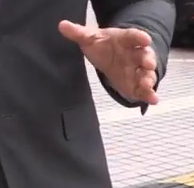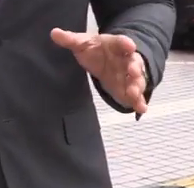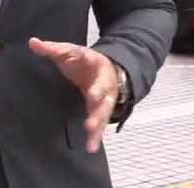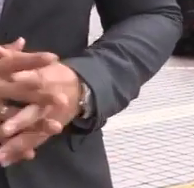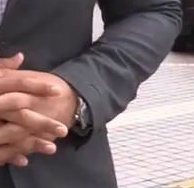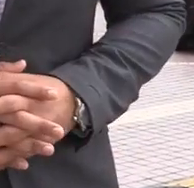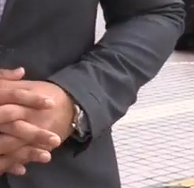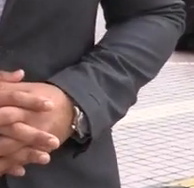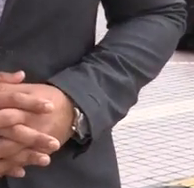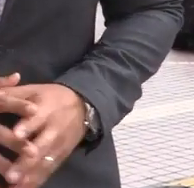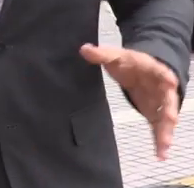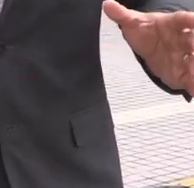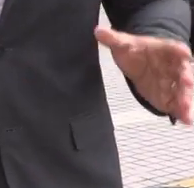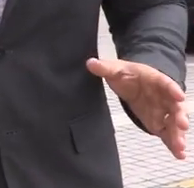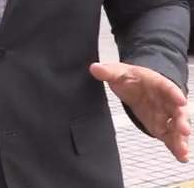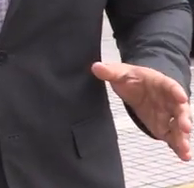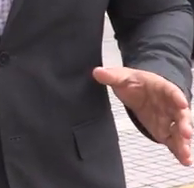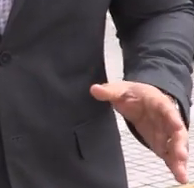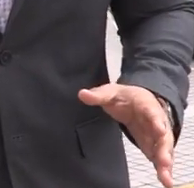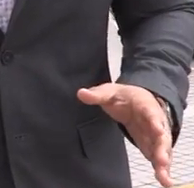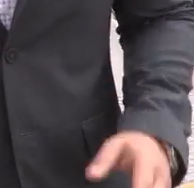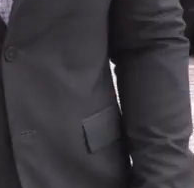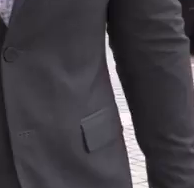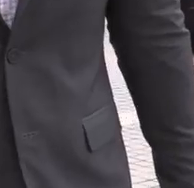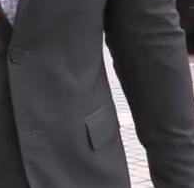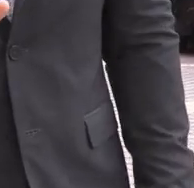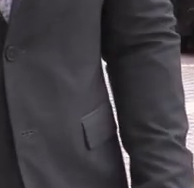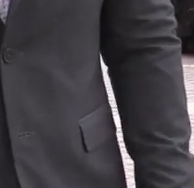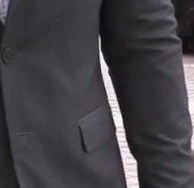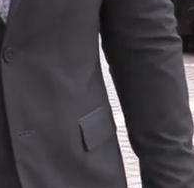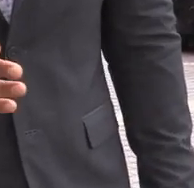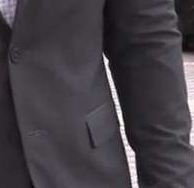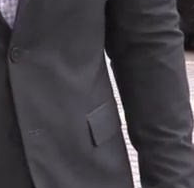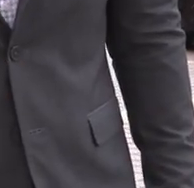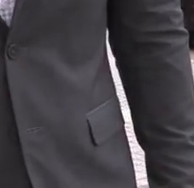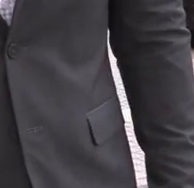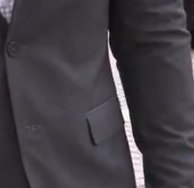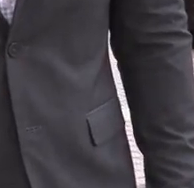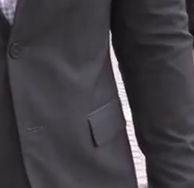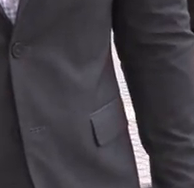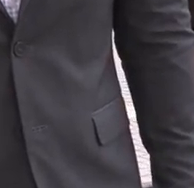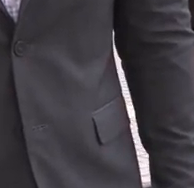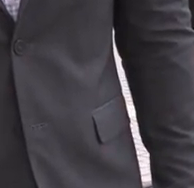Saya Asrul Nizam Kadir, berita dalam dan luar negara, sukan, ekonomi dan gaya hidup.